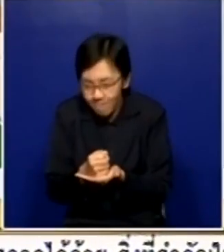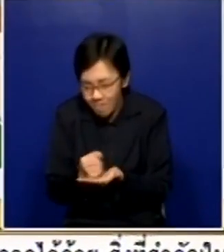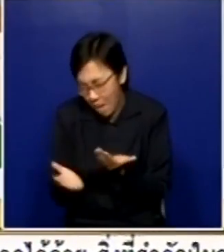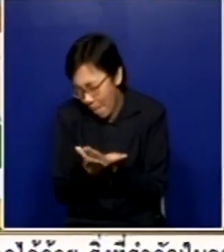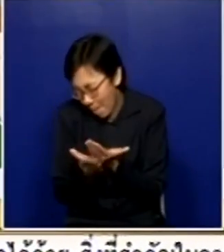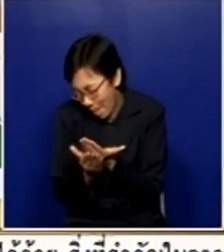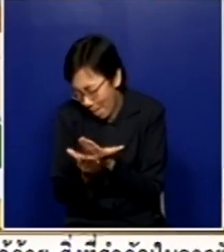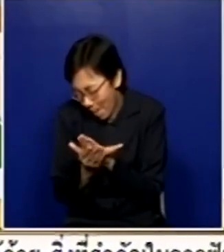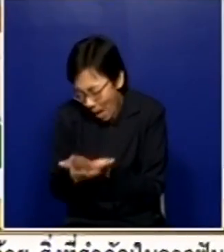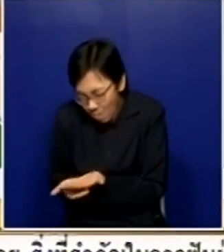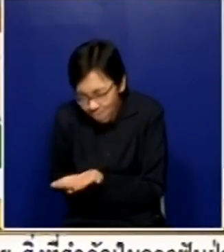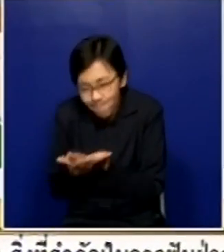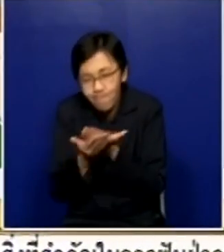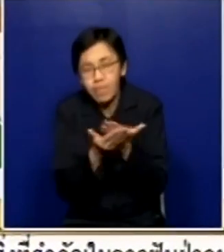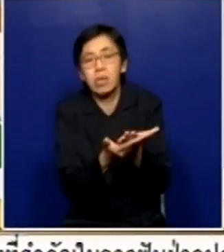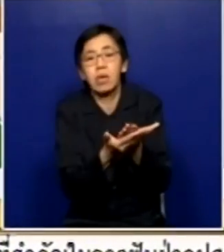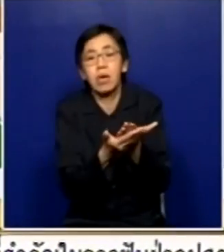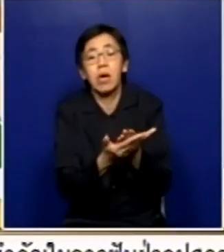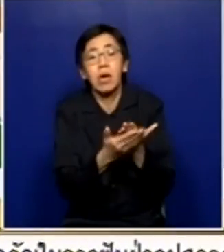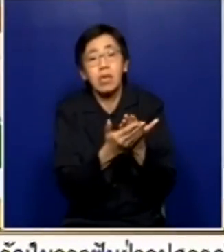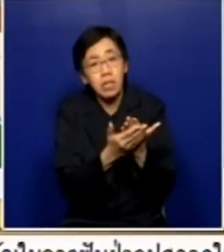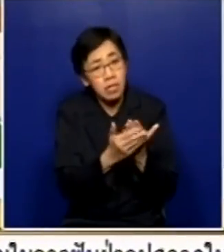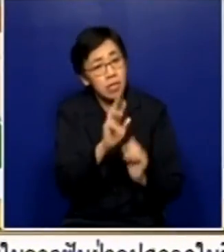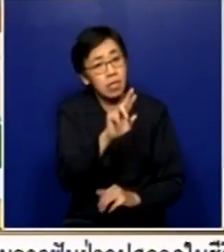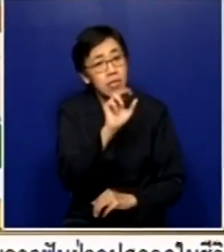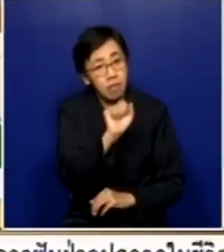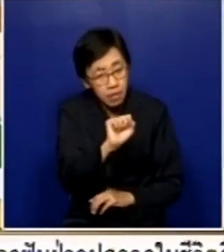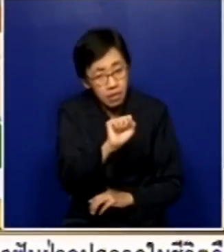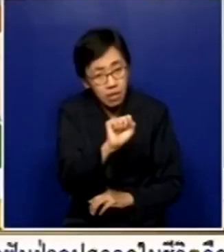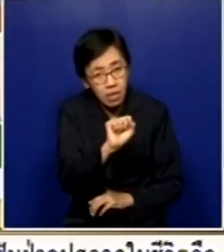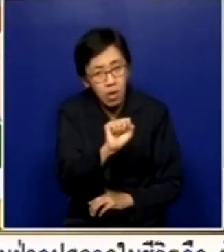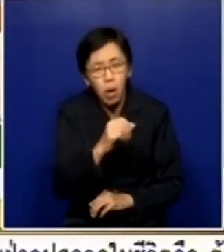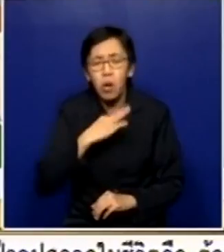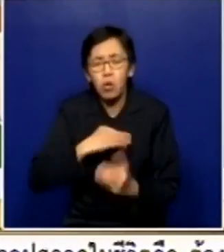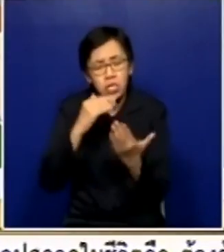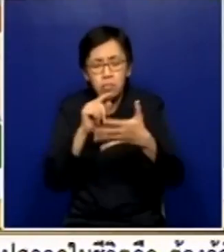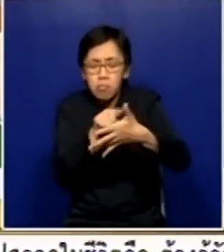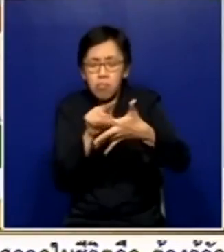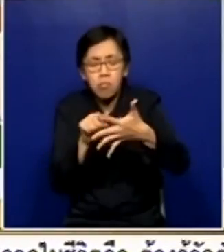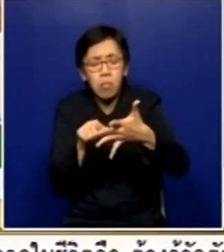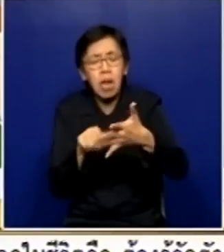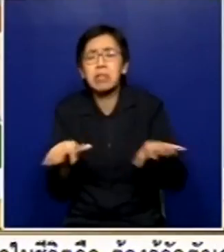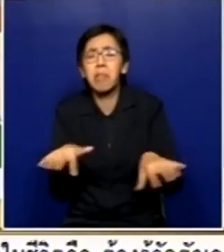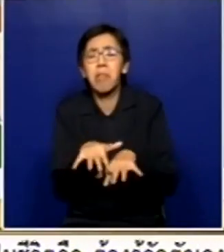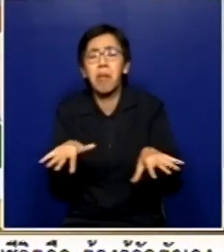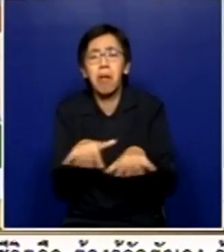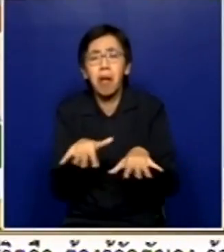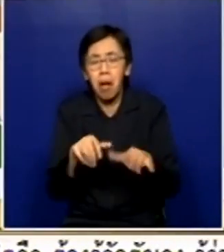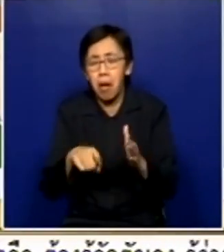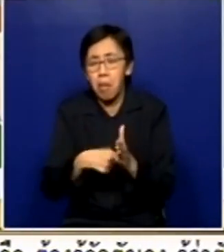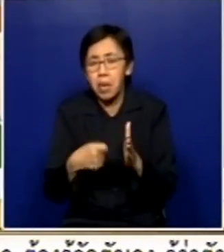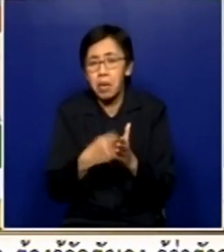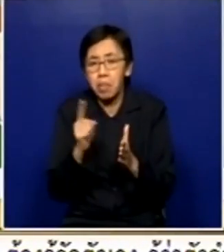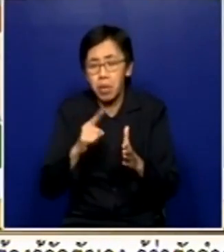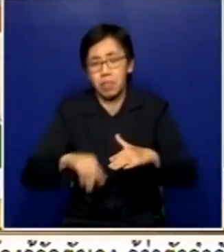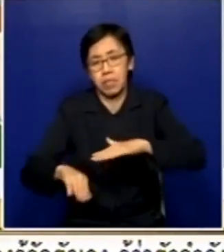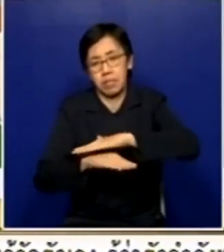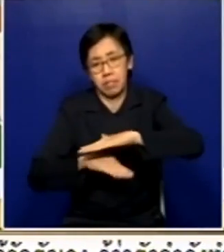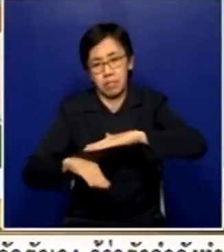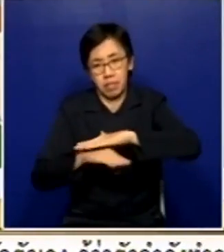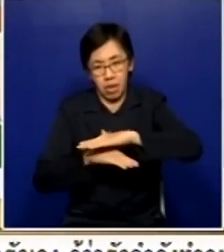นี้เป็นข้อเสนอที่ธรรมดามากๆแล้วก็เรียกร้องซึ่งหลักการที่พื้นฐาน